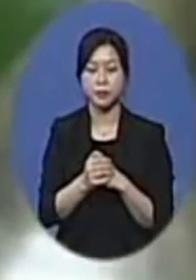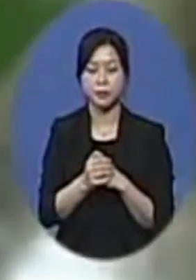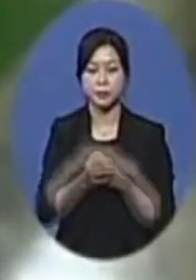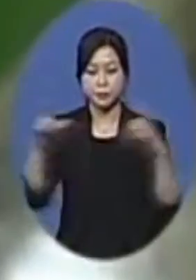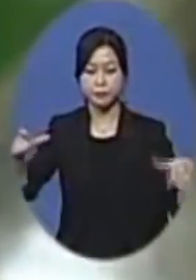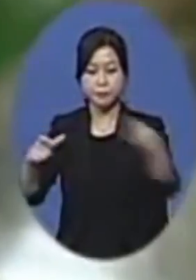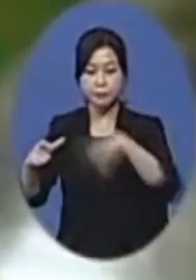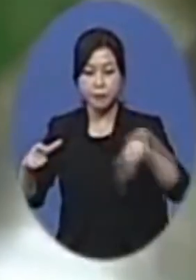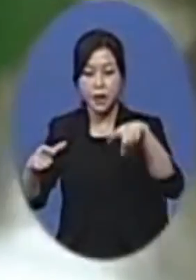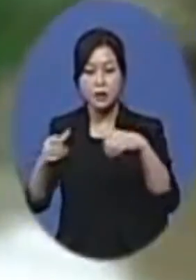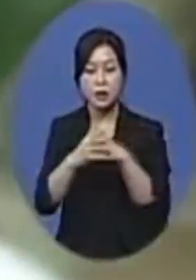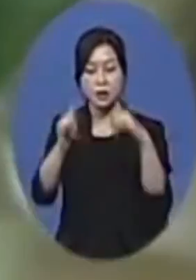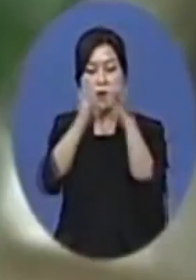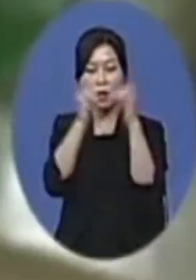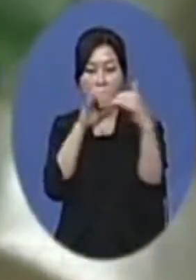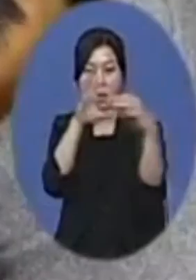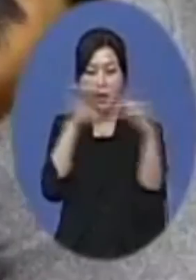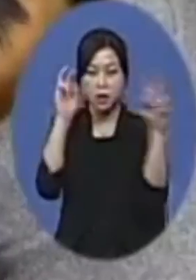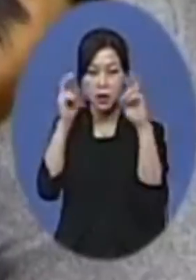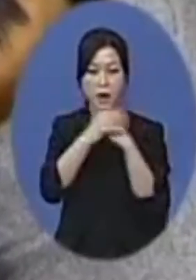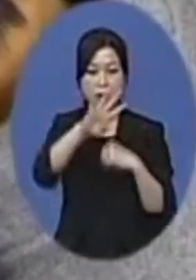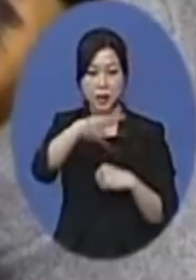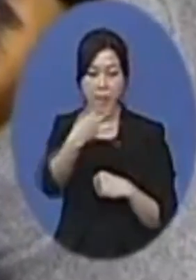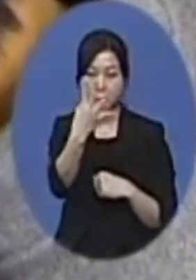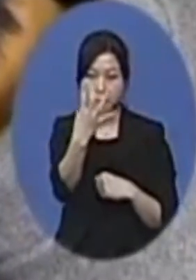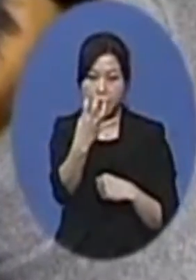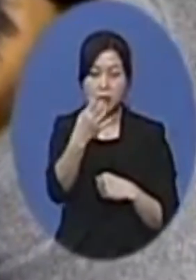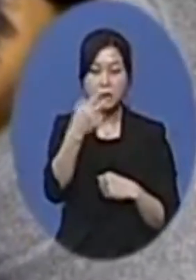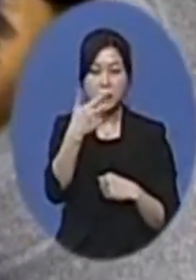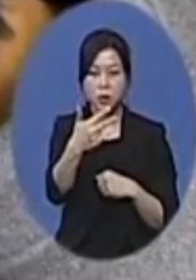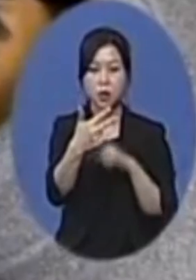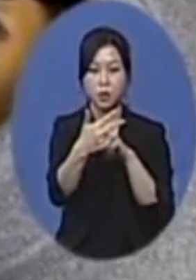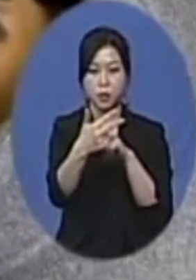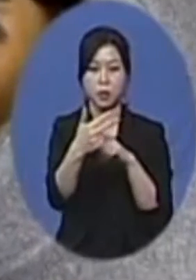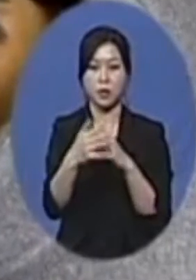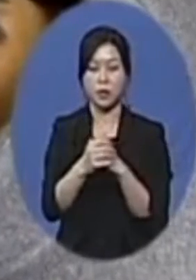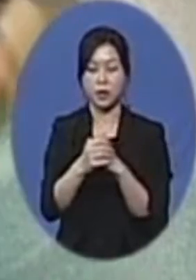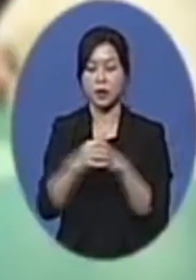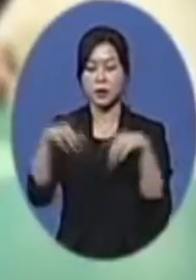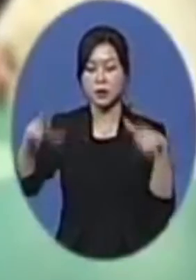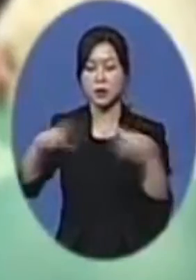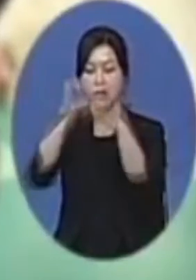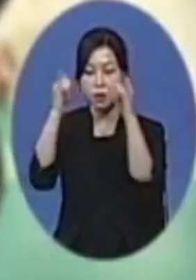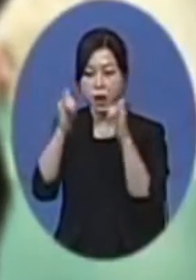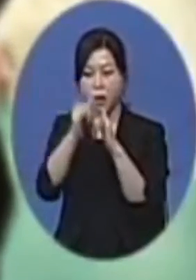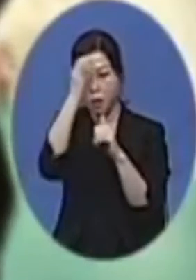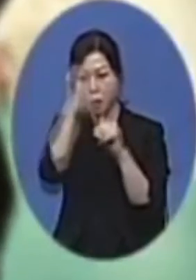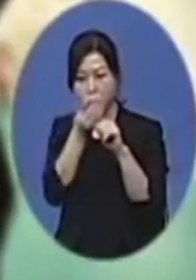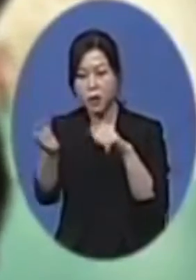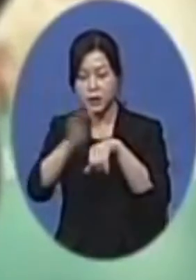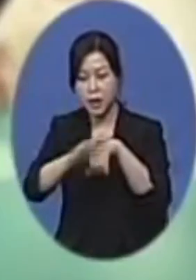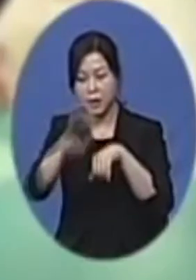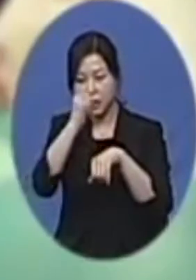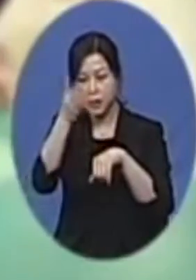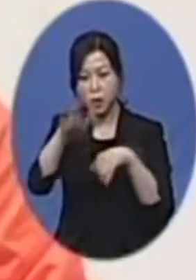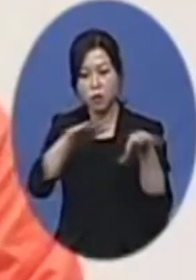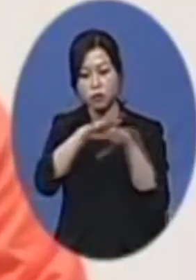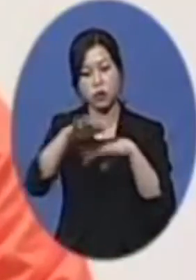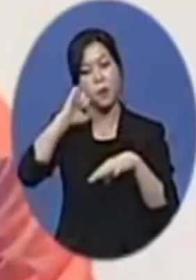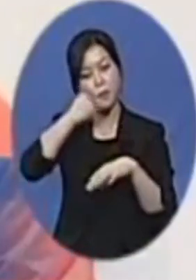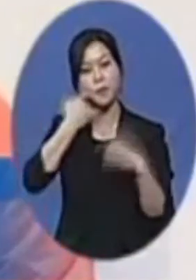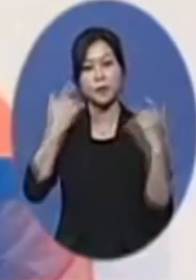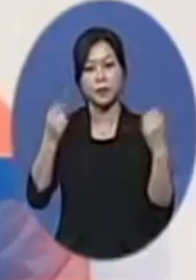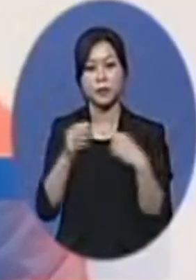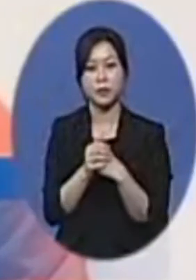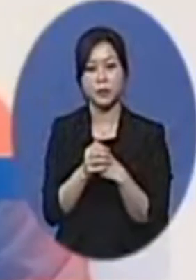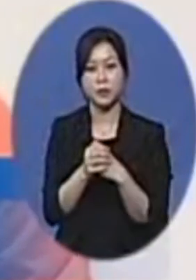기업은 447개. 사회적 기업은 지역사회 기관이 되고 있지만 대부분 열악한 상황입니다. 사실